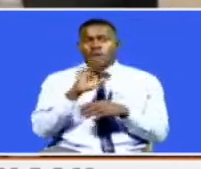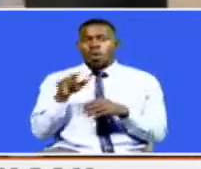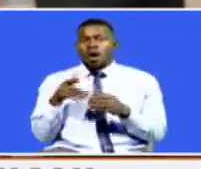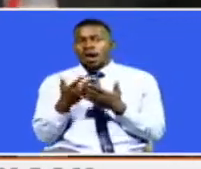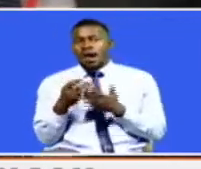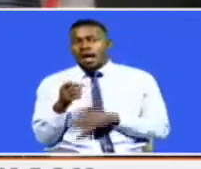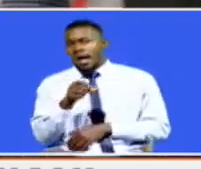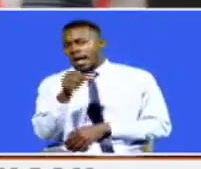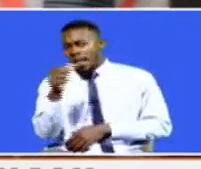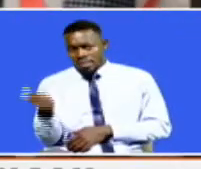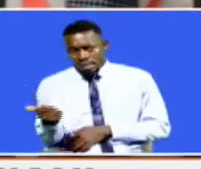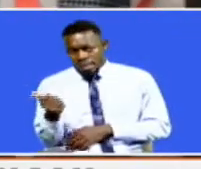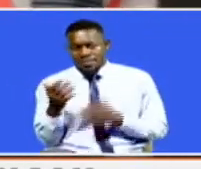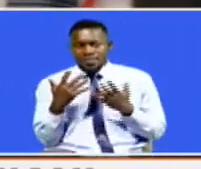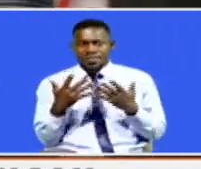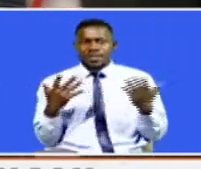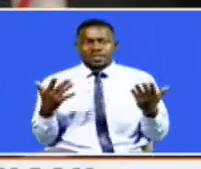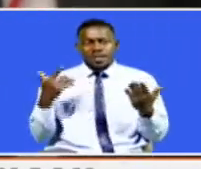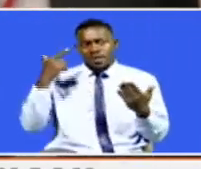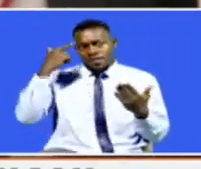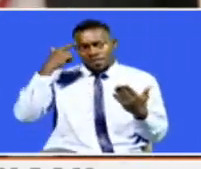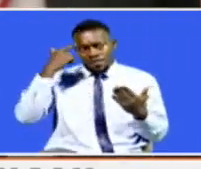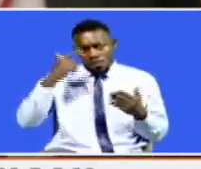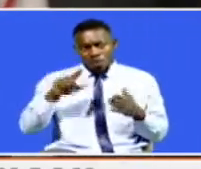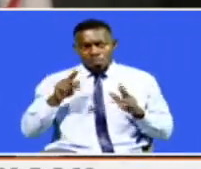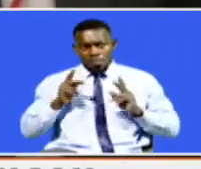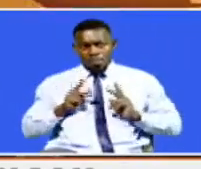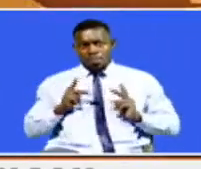the necessary amenities for the population.